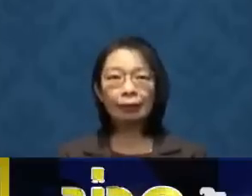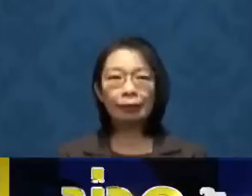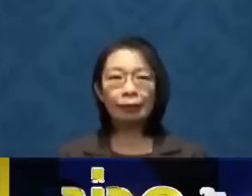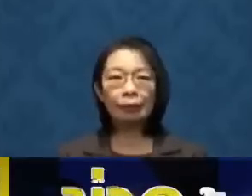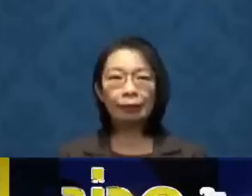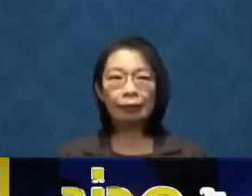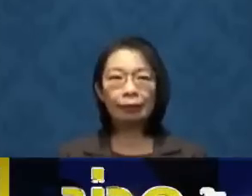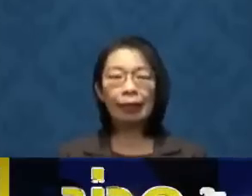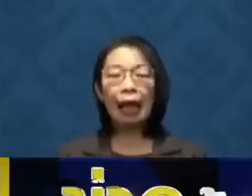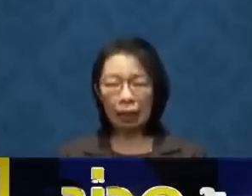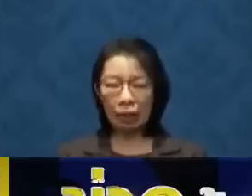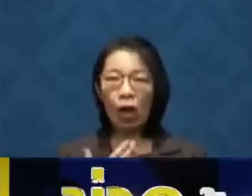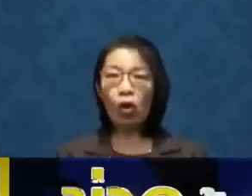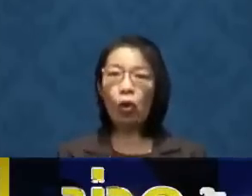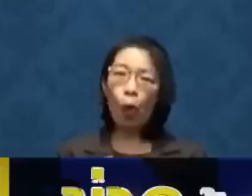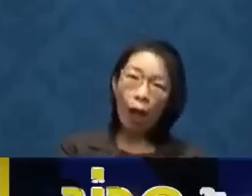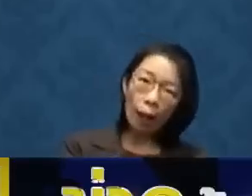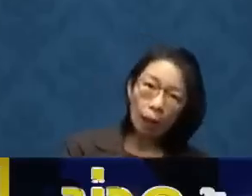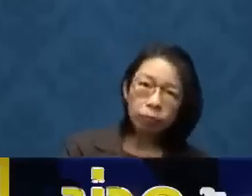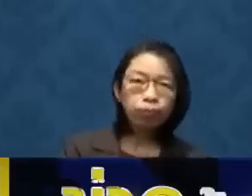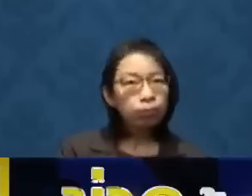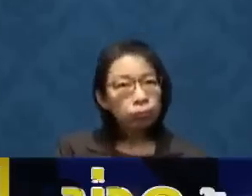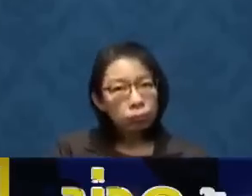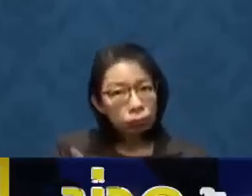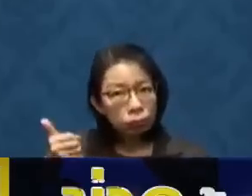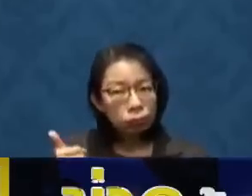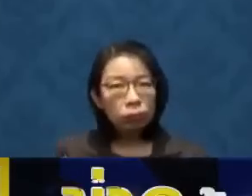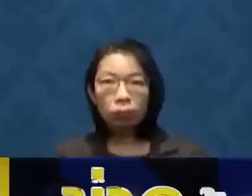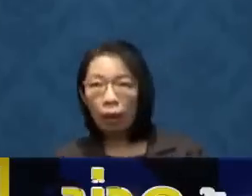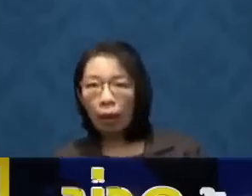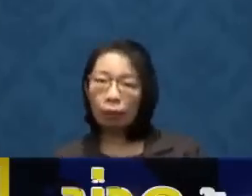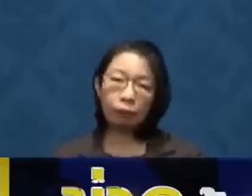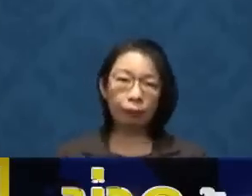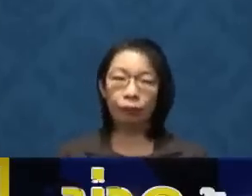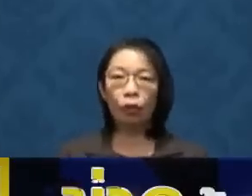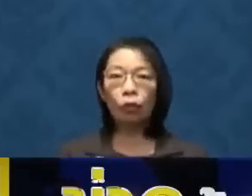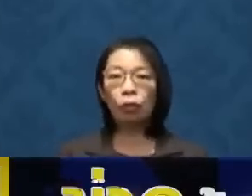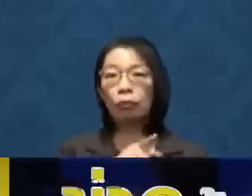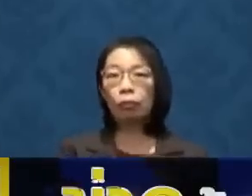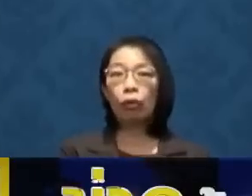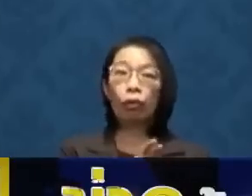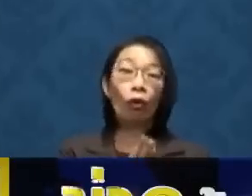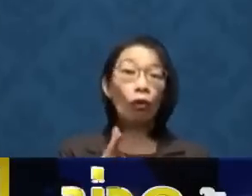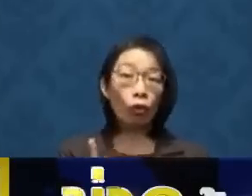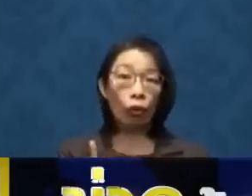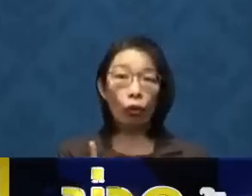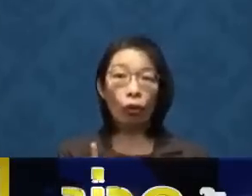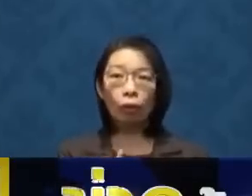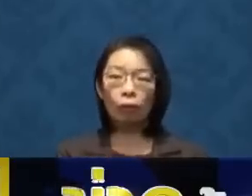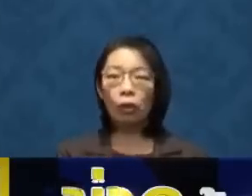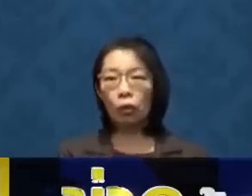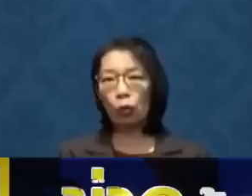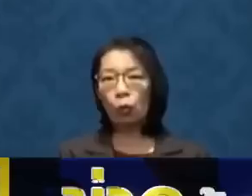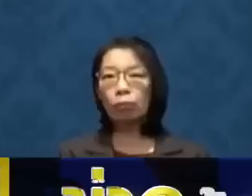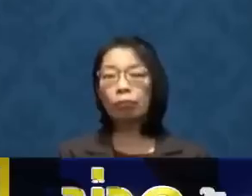คะนอกจากนั้นค่ะช่วงหนึ่งคุณหมอชลน่านยังบอกได้ว่าเอาจริงๆเรื่องนี้กฎหมายนี้มีการ